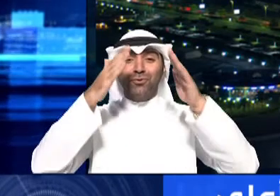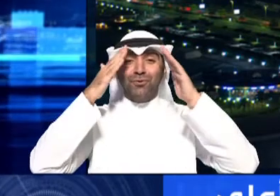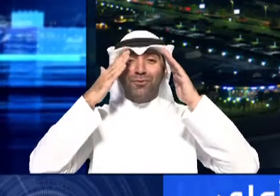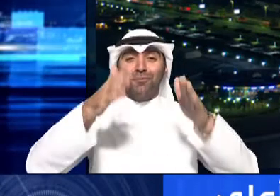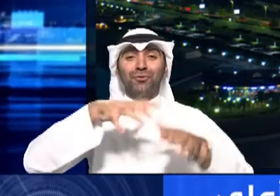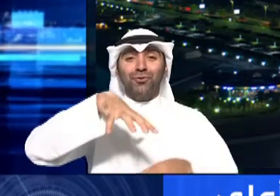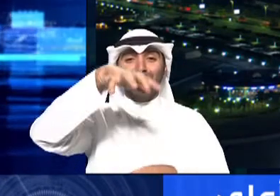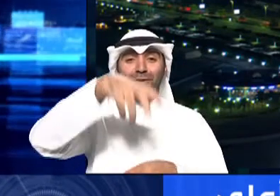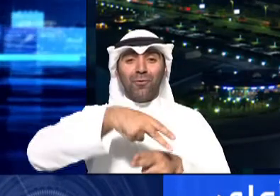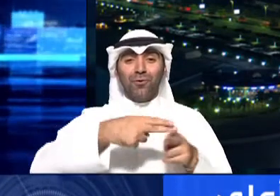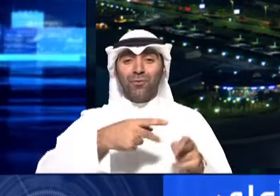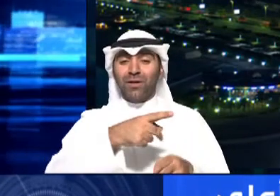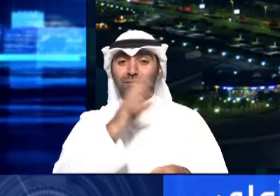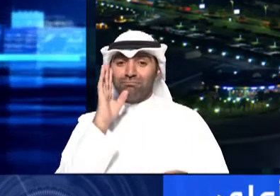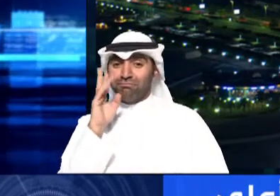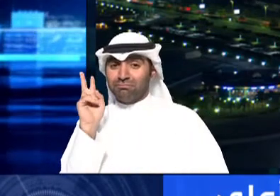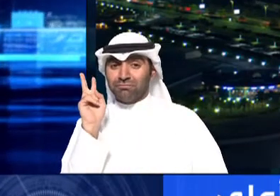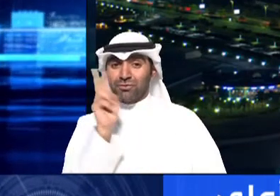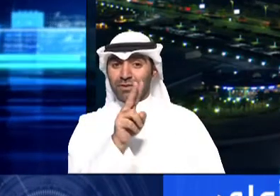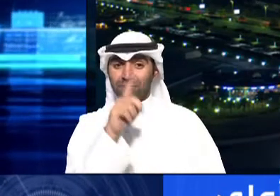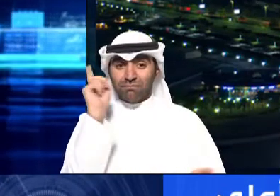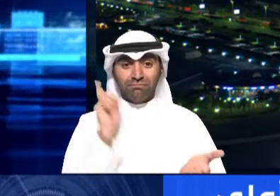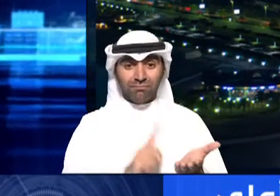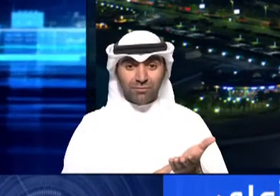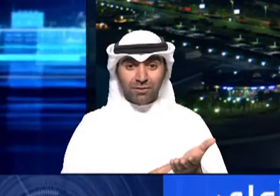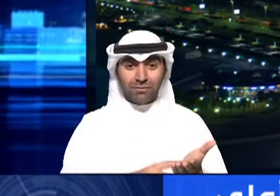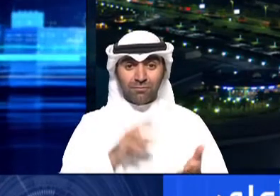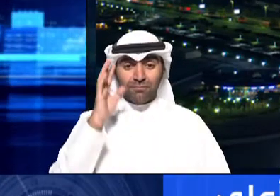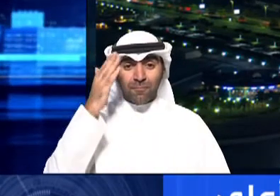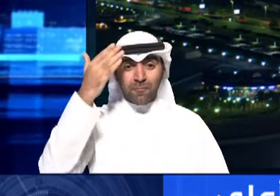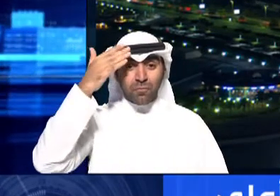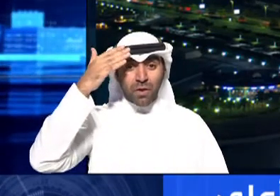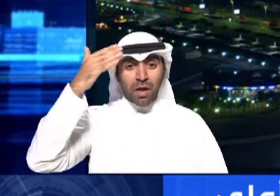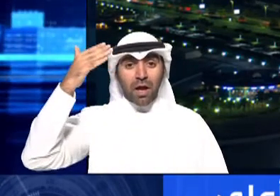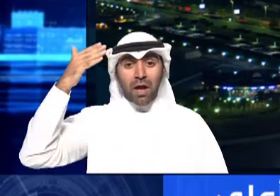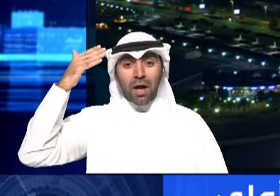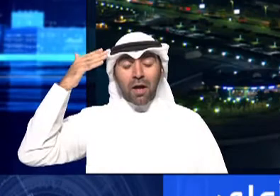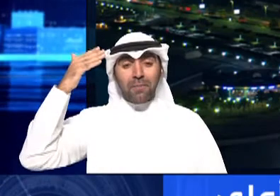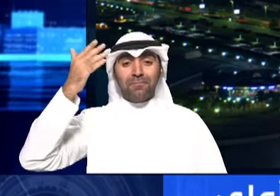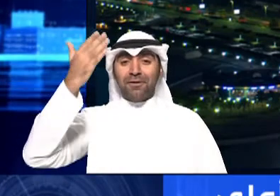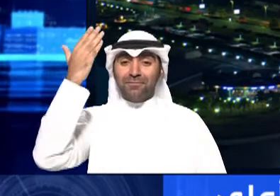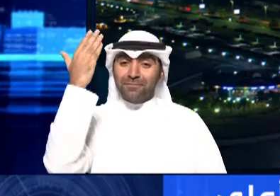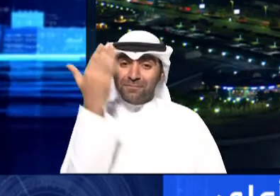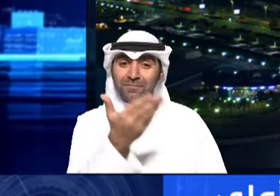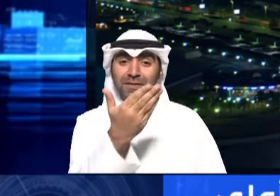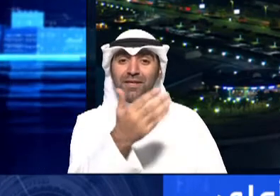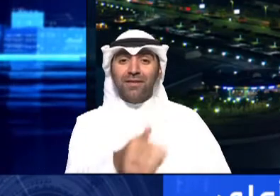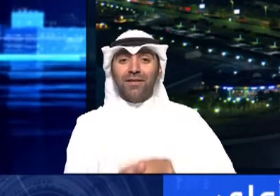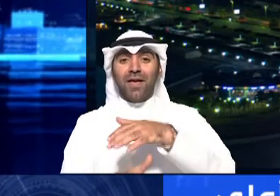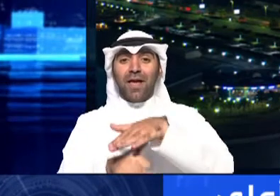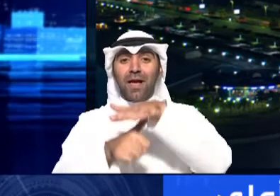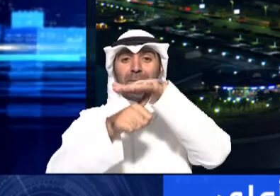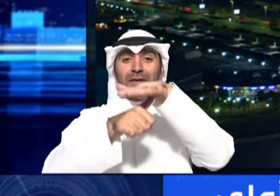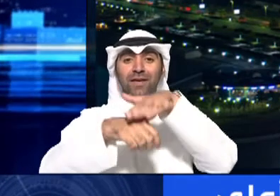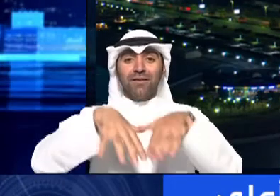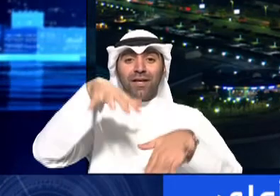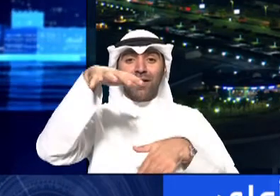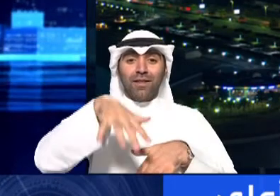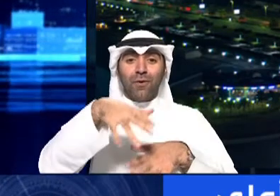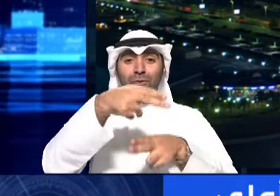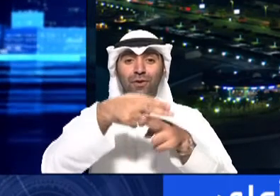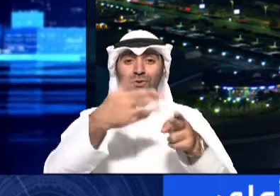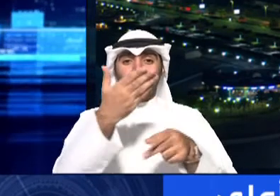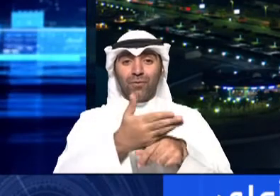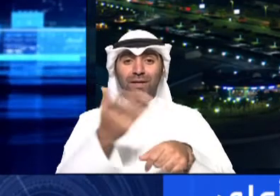هذا موقف لا يمكن تنسى الولايات المتحدة، مثل ما أن الولايات المتحدة لا تنسى مثل